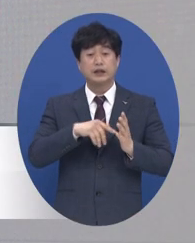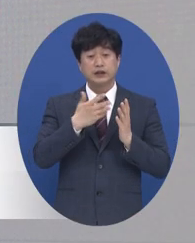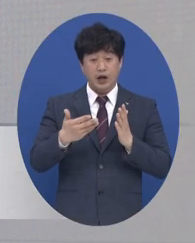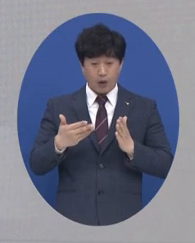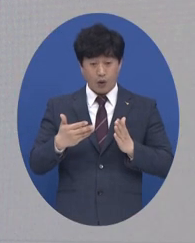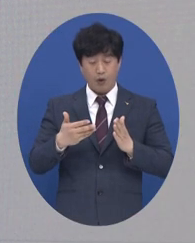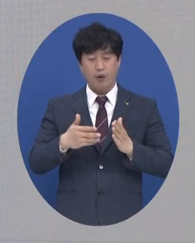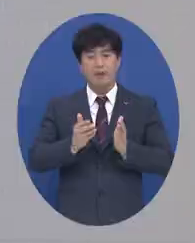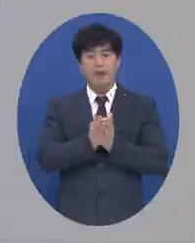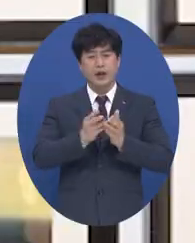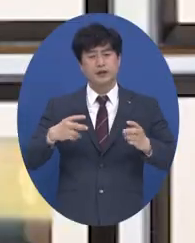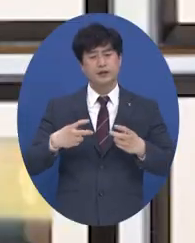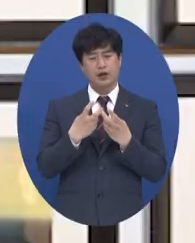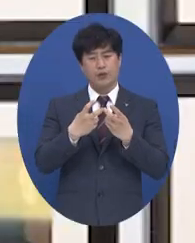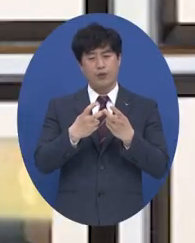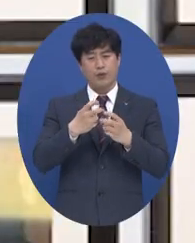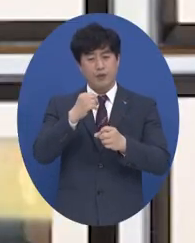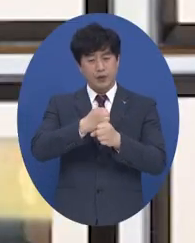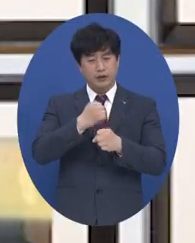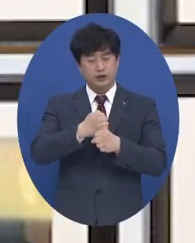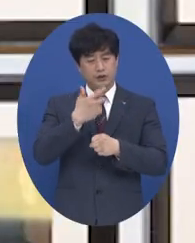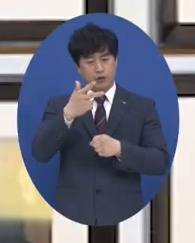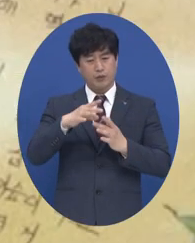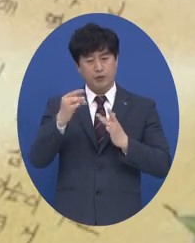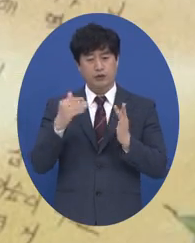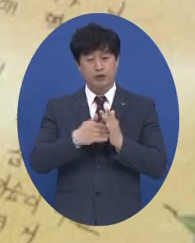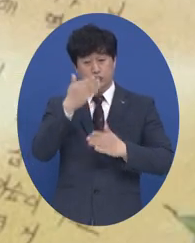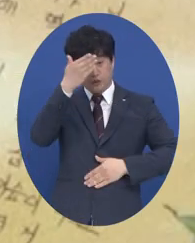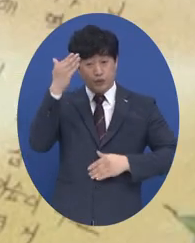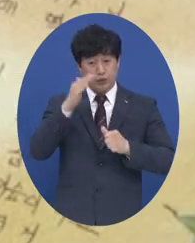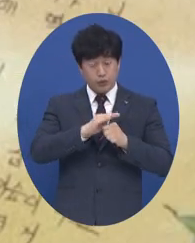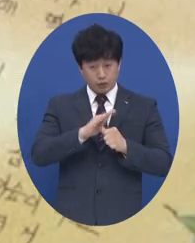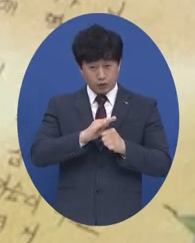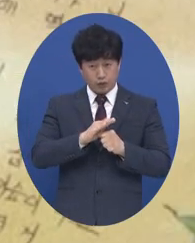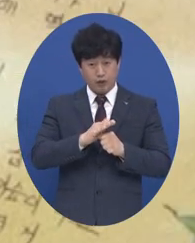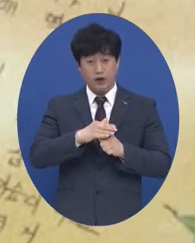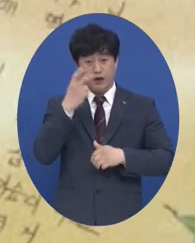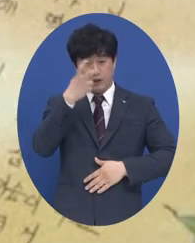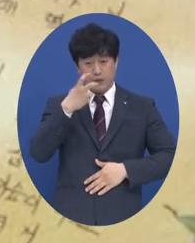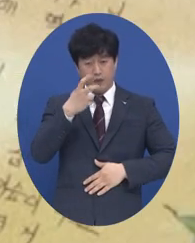7편이 선정됐습니다. 청소년 감독들의 작품인 4월 16일 그리고와